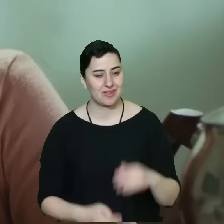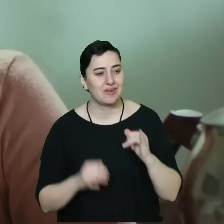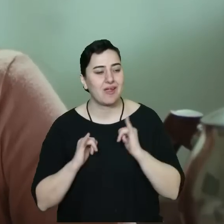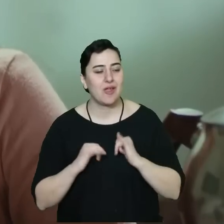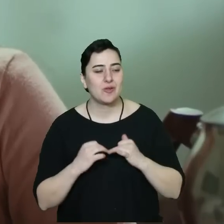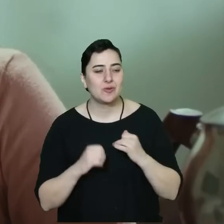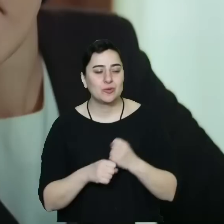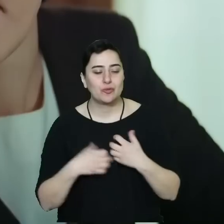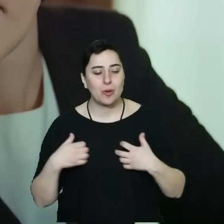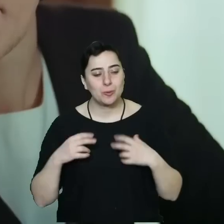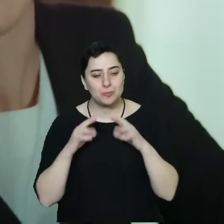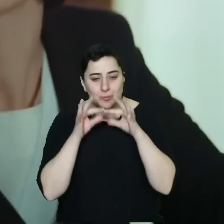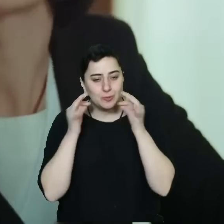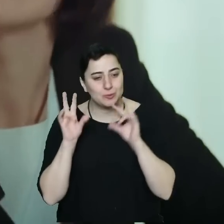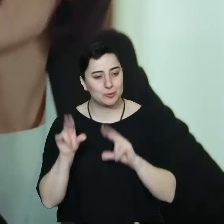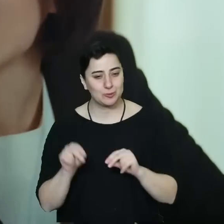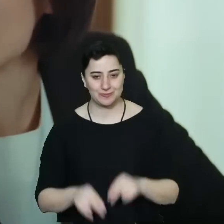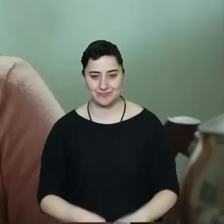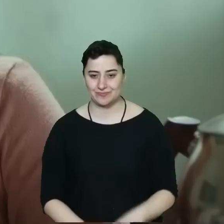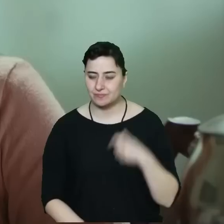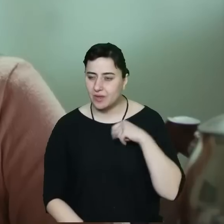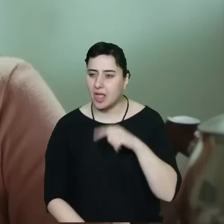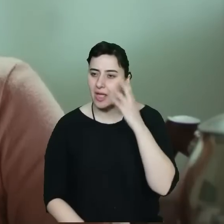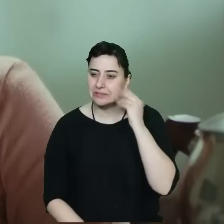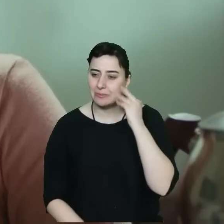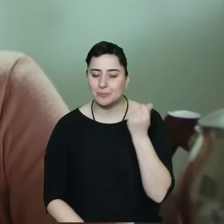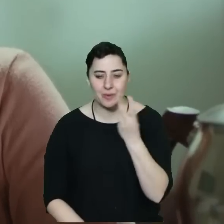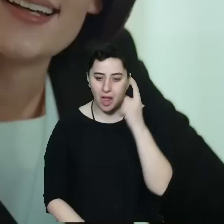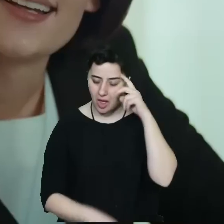o satırları okurken. Birkaç mısrası hala ezberimde.